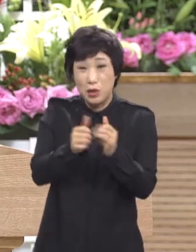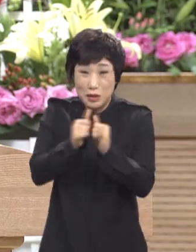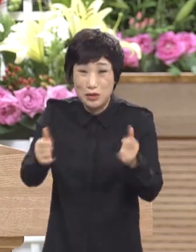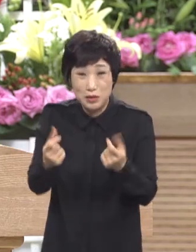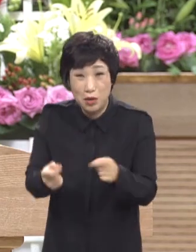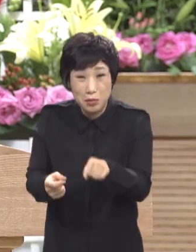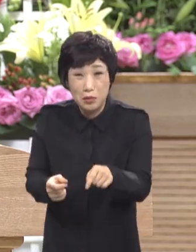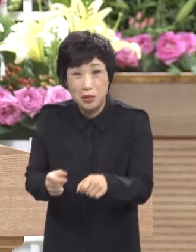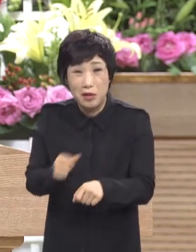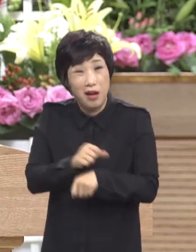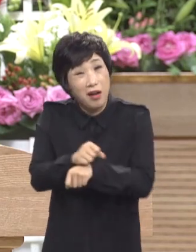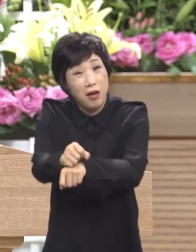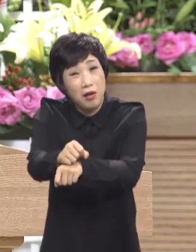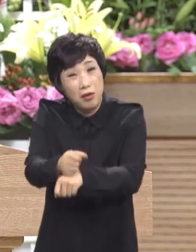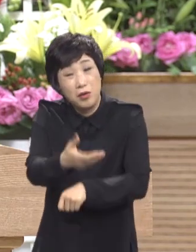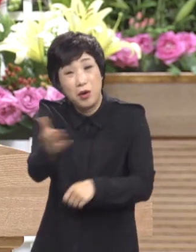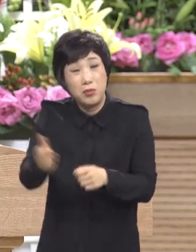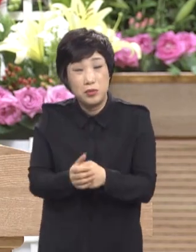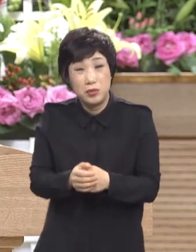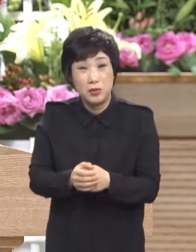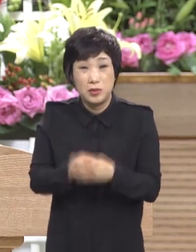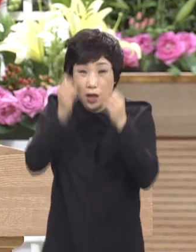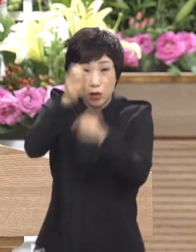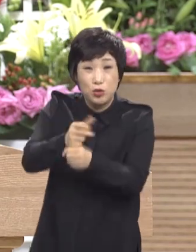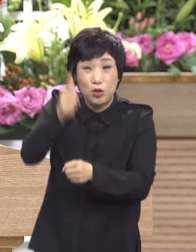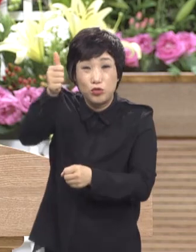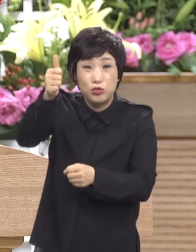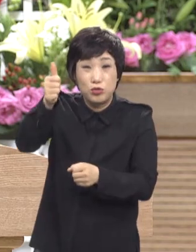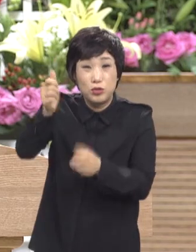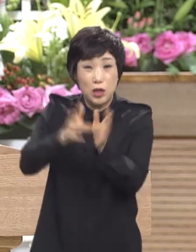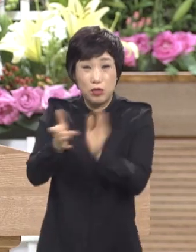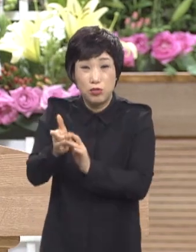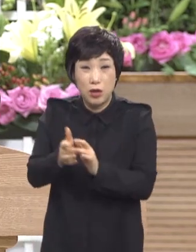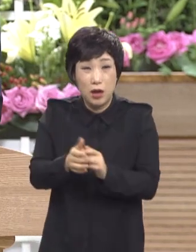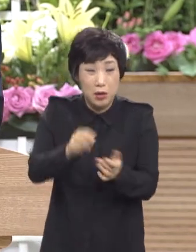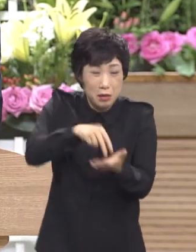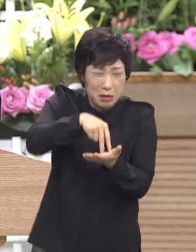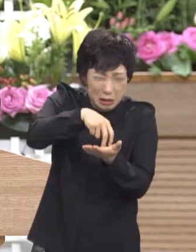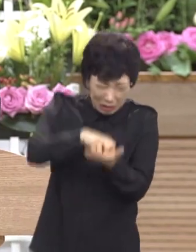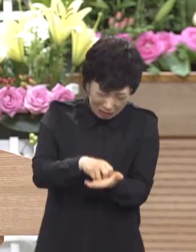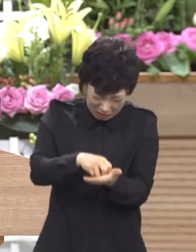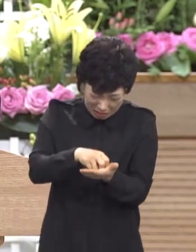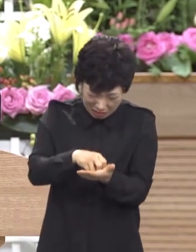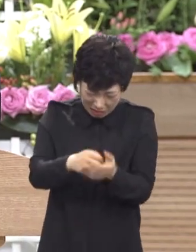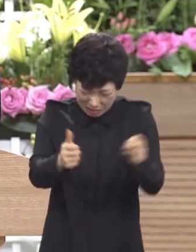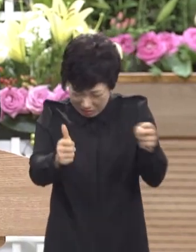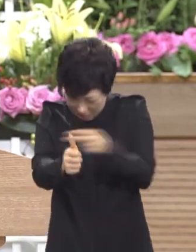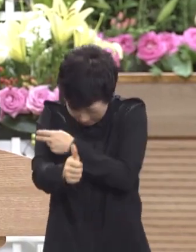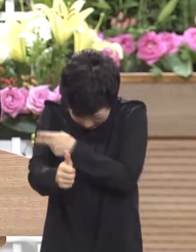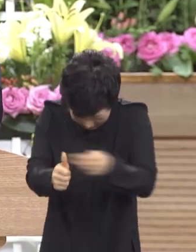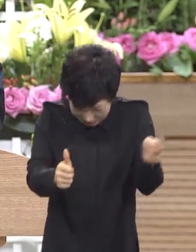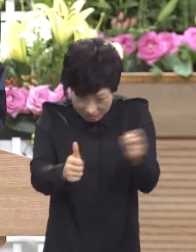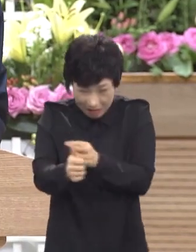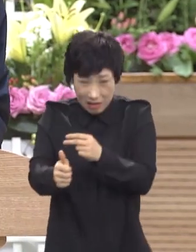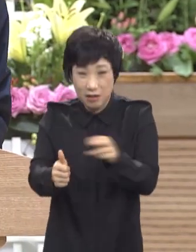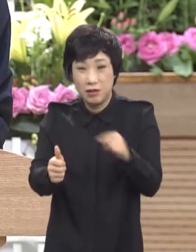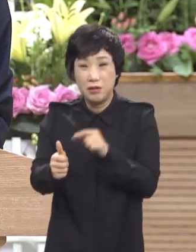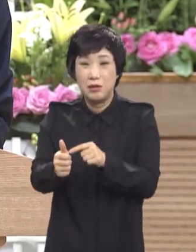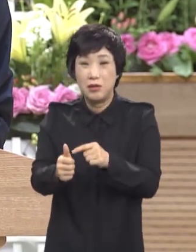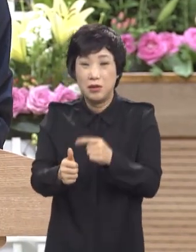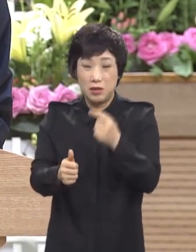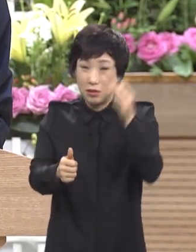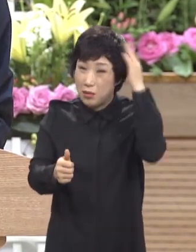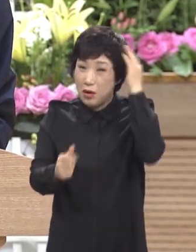창조자가 피조물 앞에 무릎을 꿇고 구무진 희롱을 당합니다. 머리에